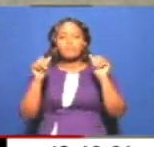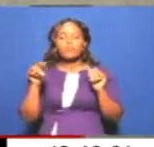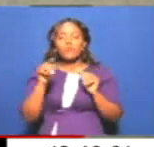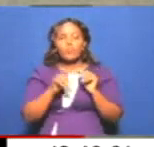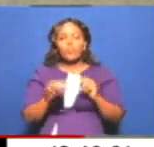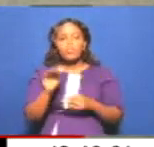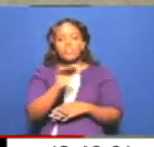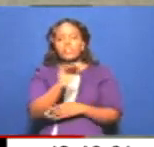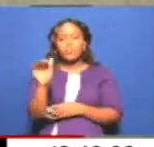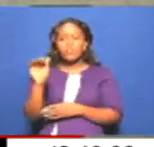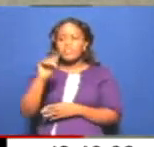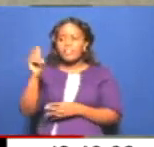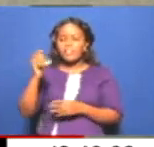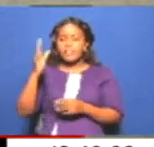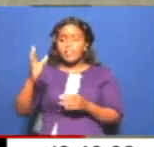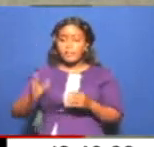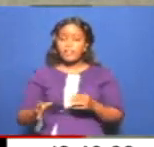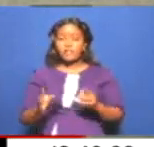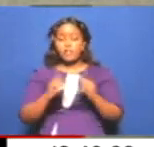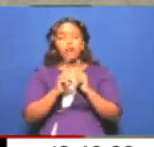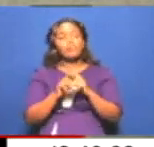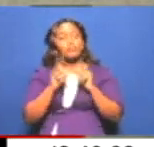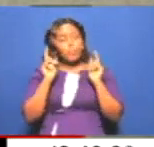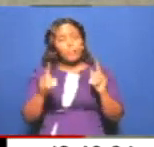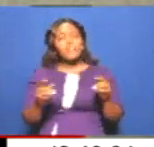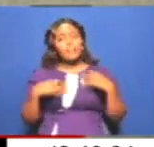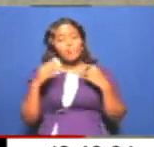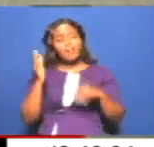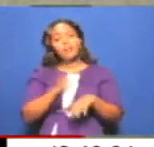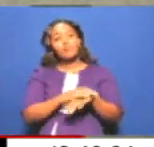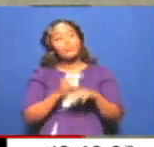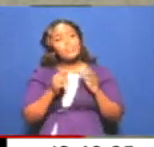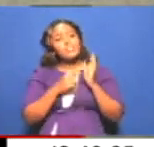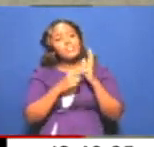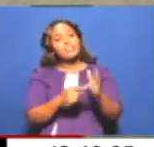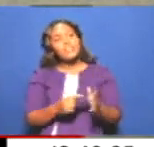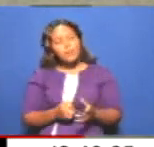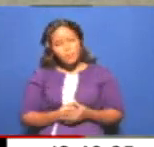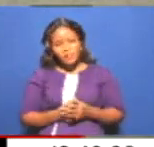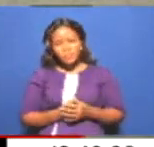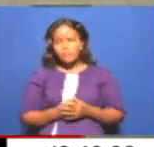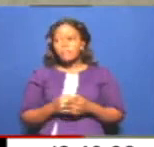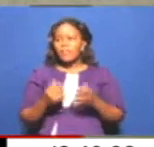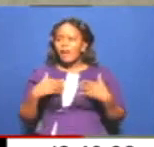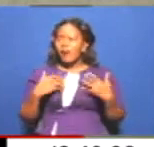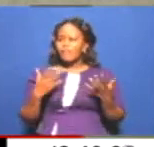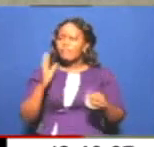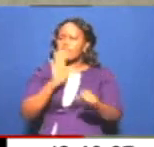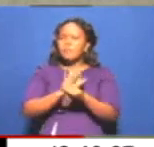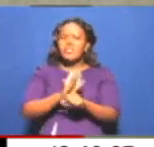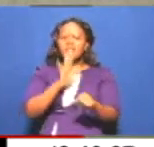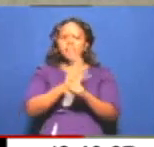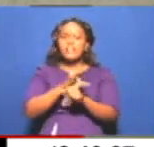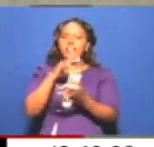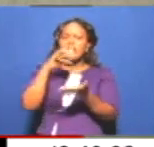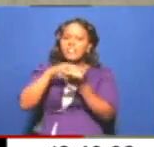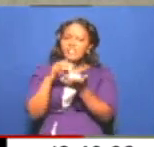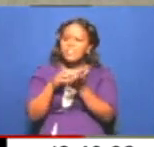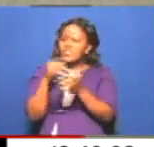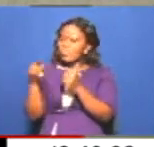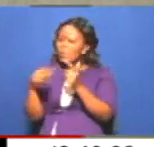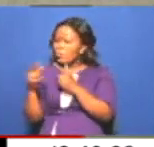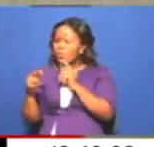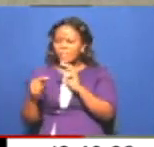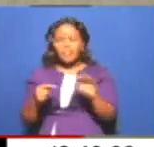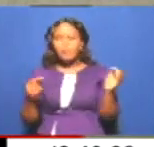wa Kenya, na watupatie zile examples, sio kutuambia kwamba wako na a lot of cases wako wana handle. Hizo cases zinaishia